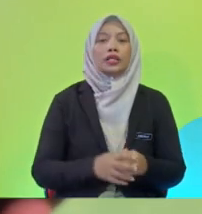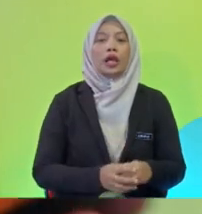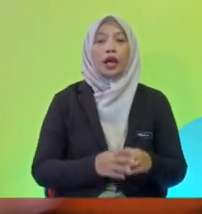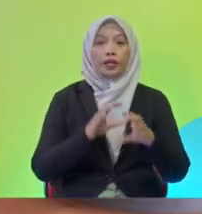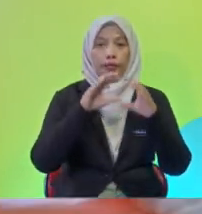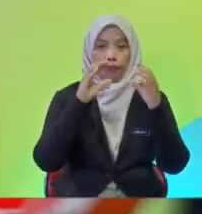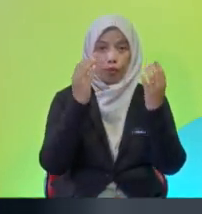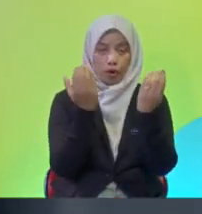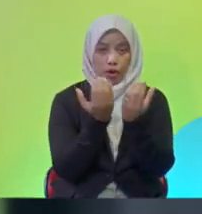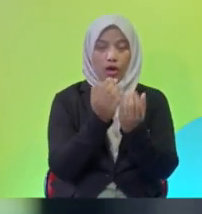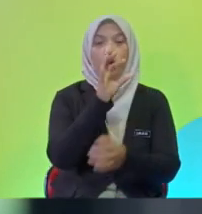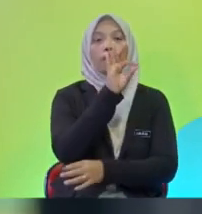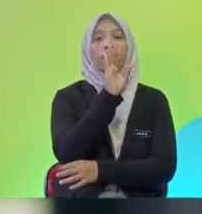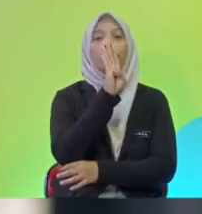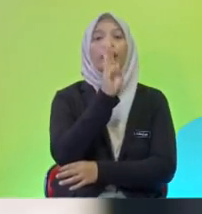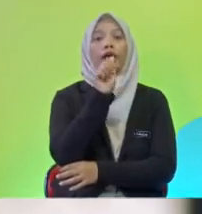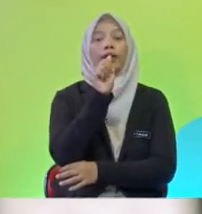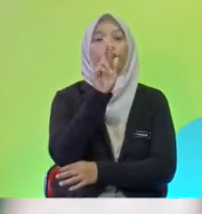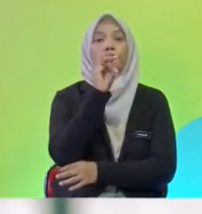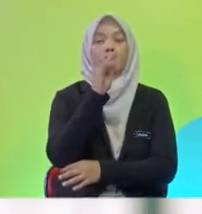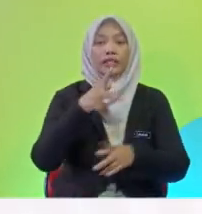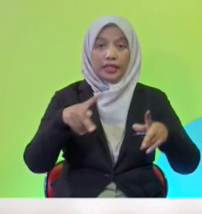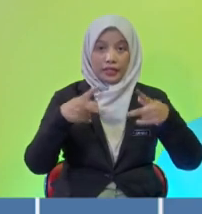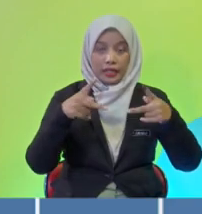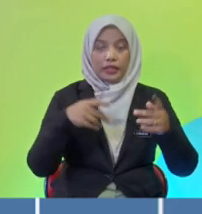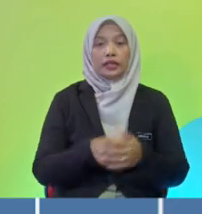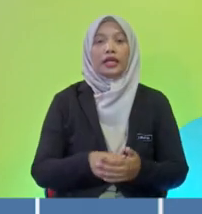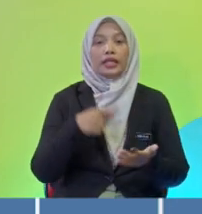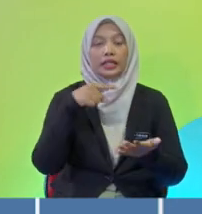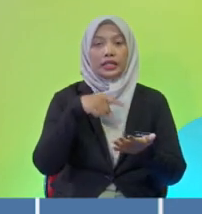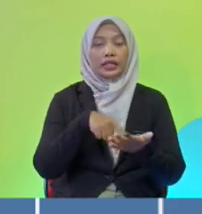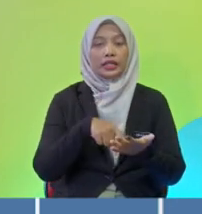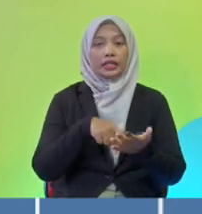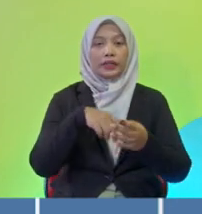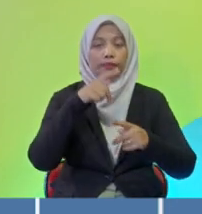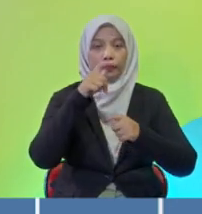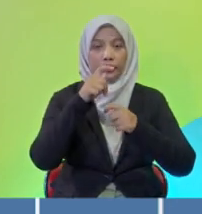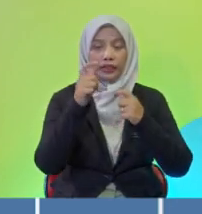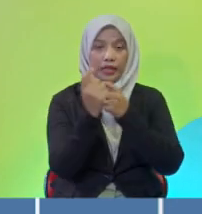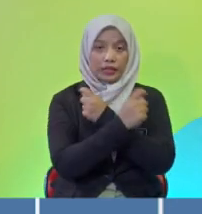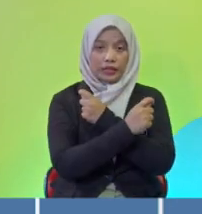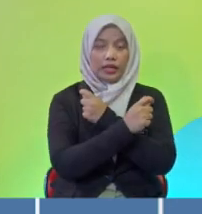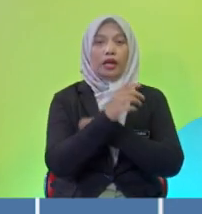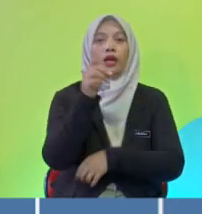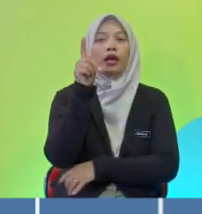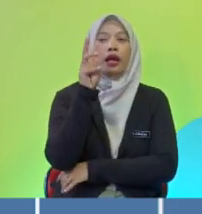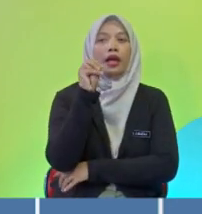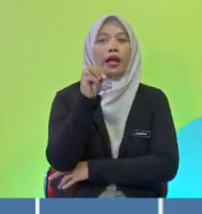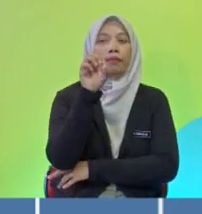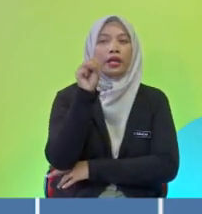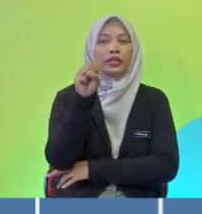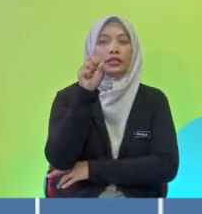boleh Aiman boleh rasa okay kan, dia macam kain ya. Lembut juga. Yes, lembut juga. Okey, yang ini di pertandingan